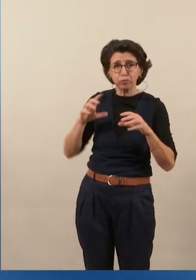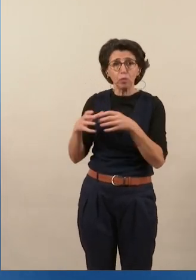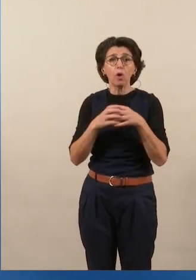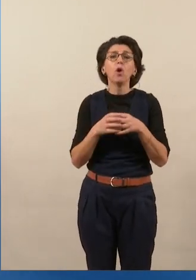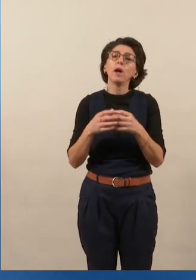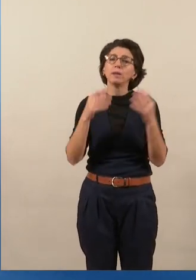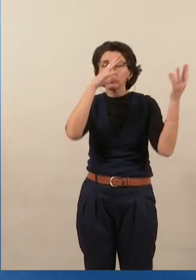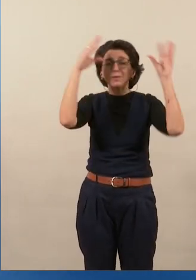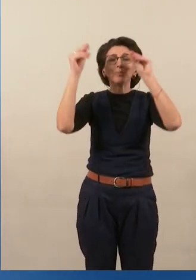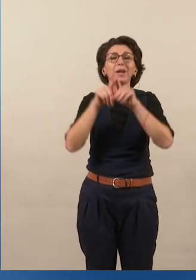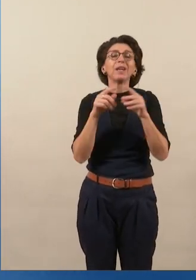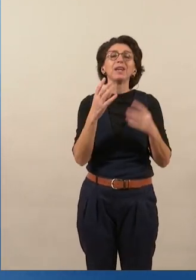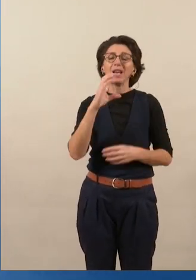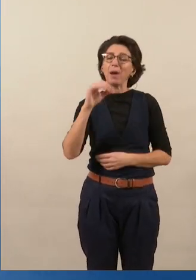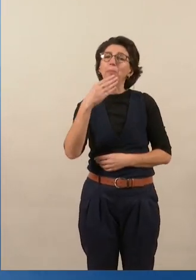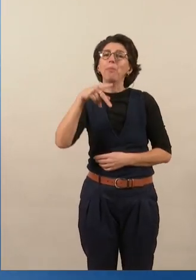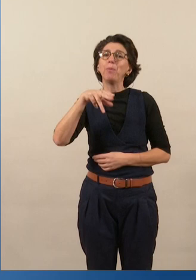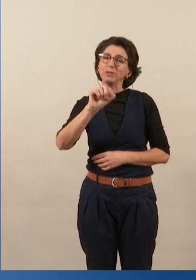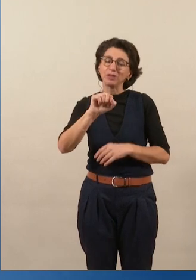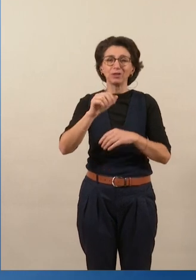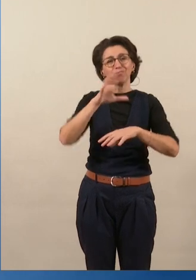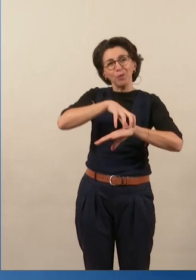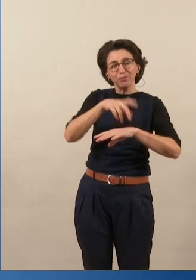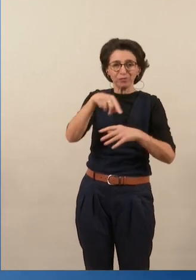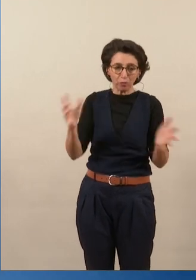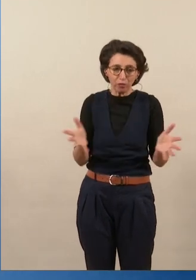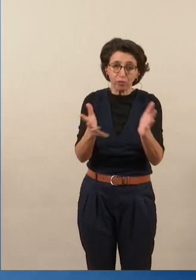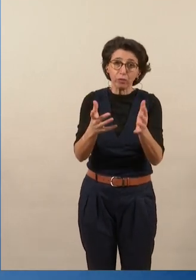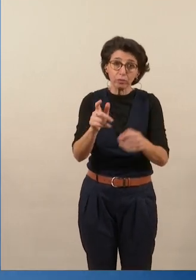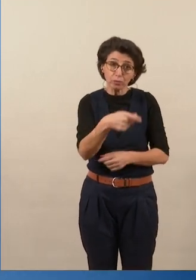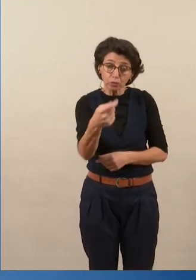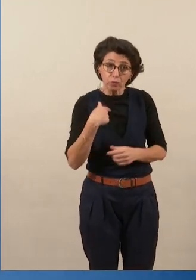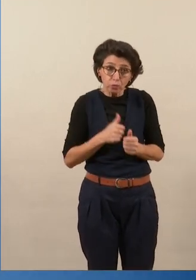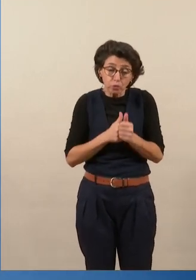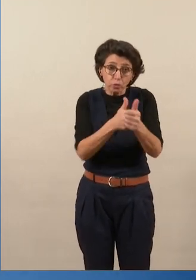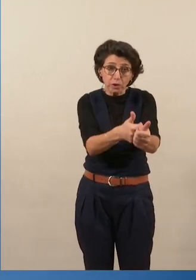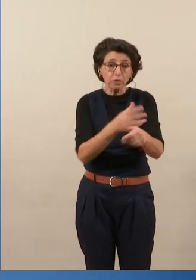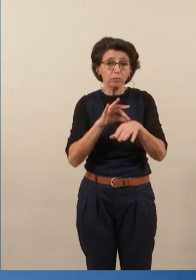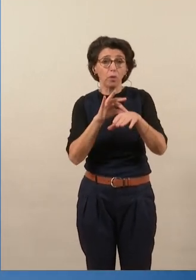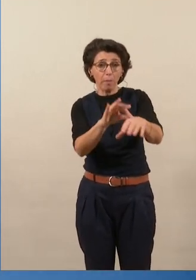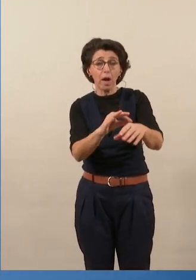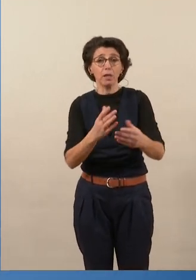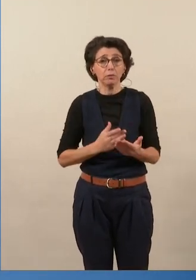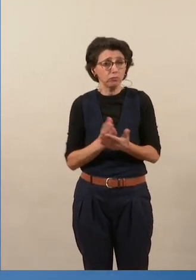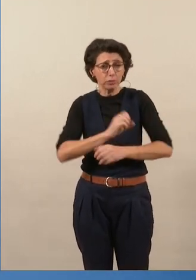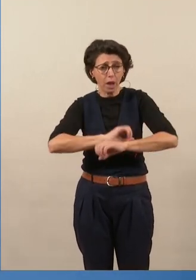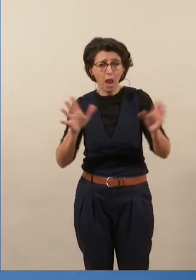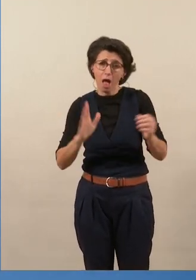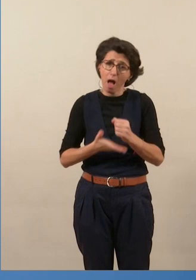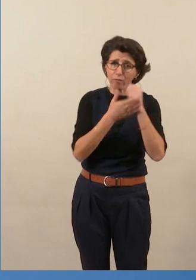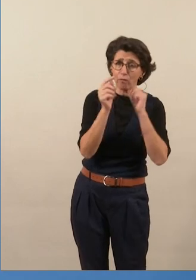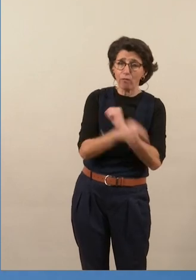renforcer c'est un un beau projet euh nous vous accompagnerons euh parce que ça fait du sens euh et le secteur